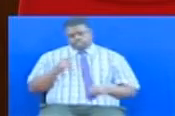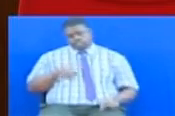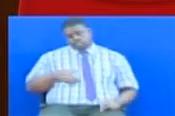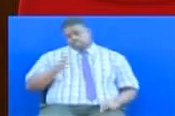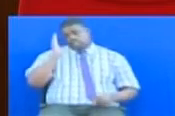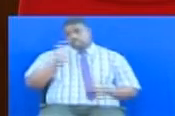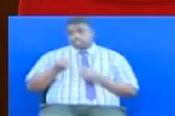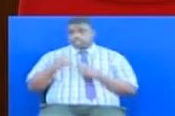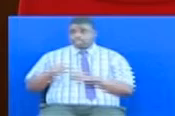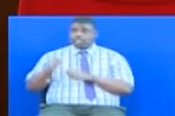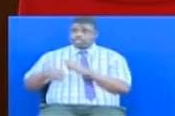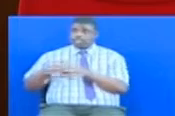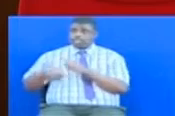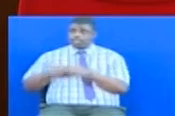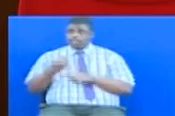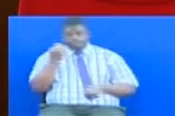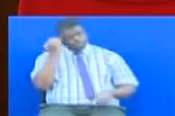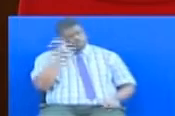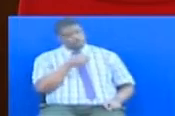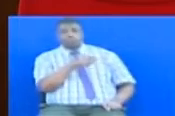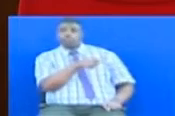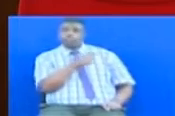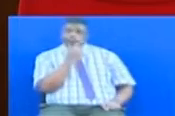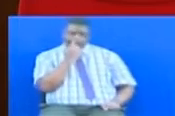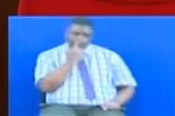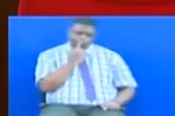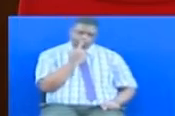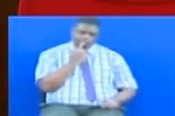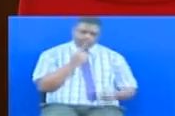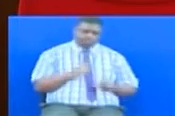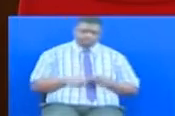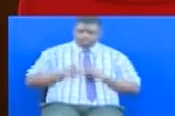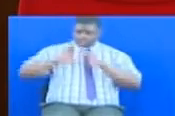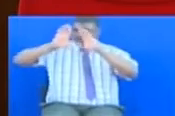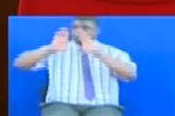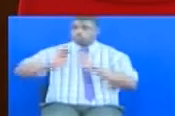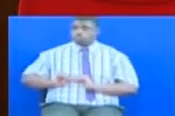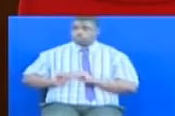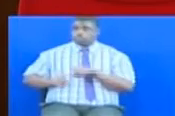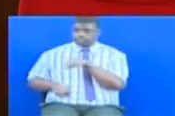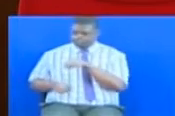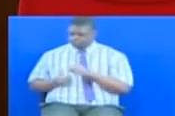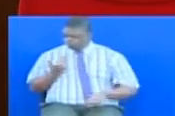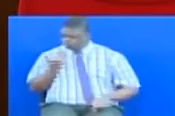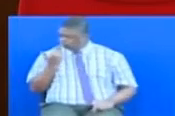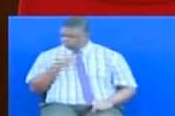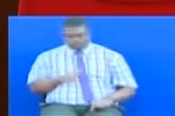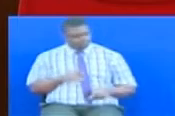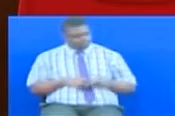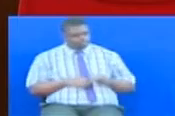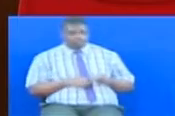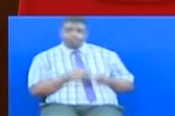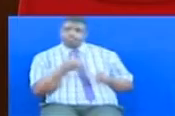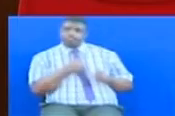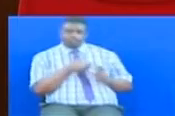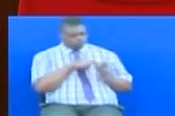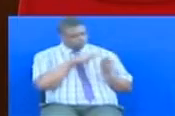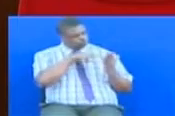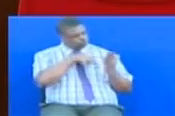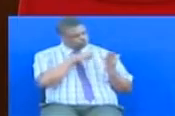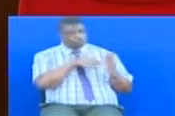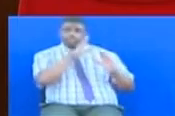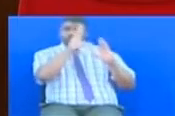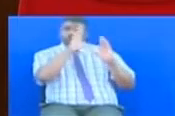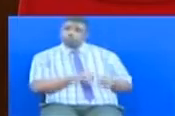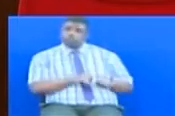kutekeleza maoni hayo. Ripoti Mheshimiwa Naibu Spika ni muhimu sana. Nilikuwa nimesoma ripoti hizi